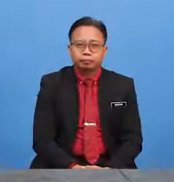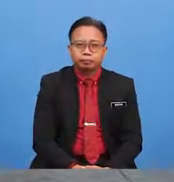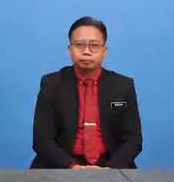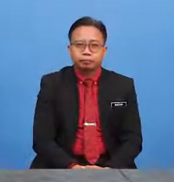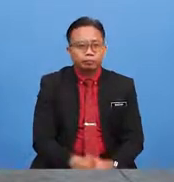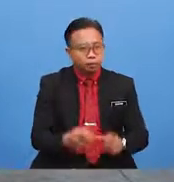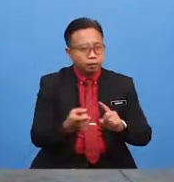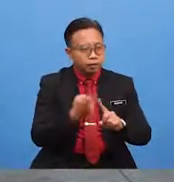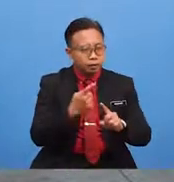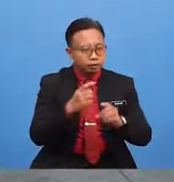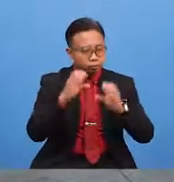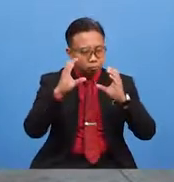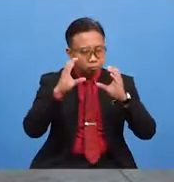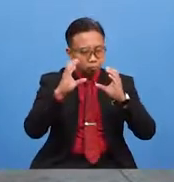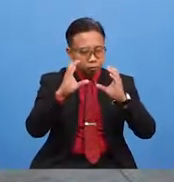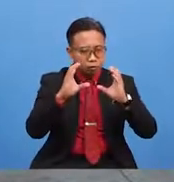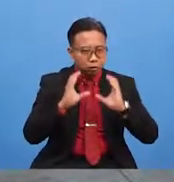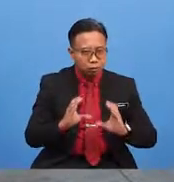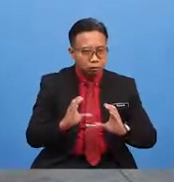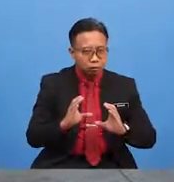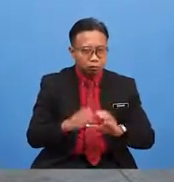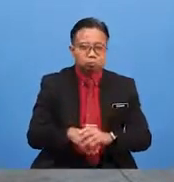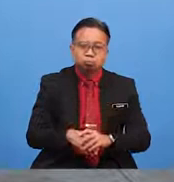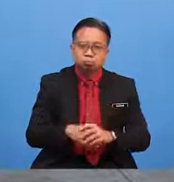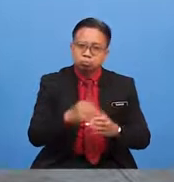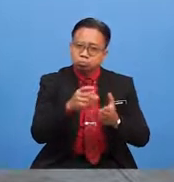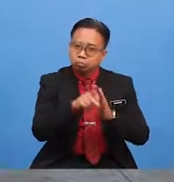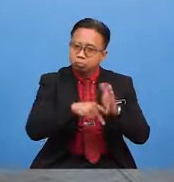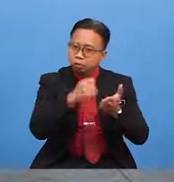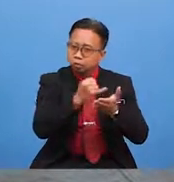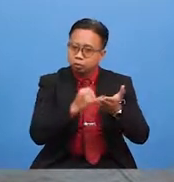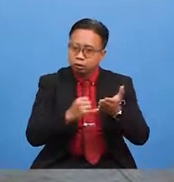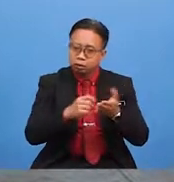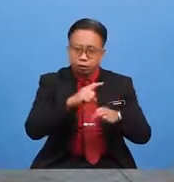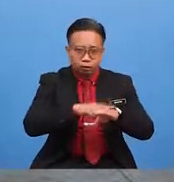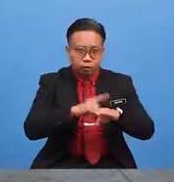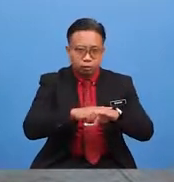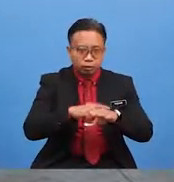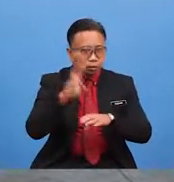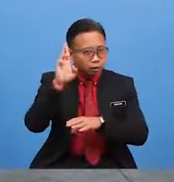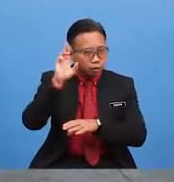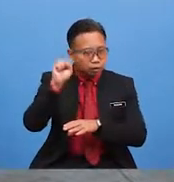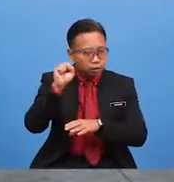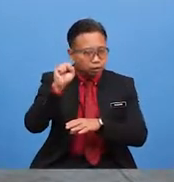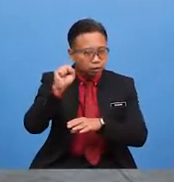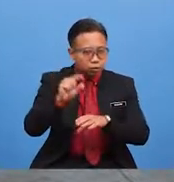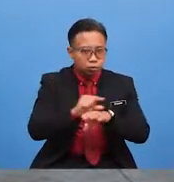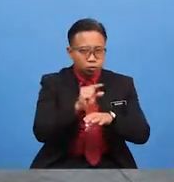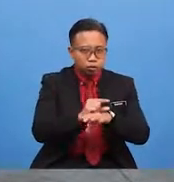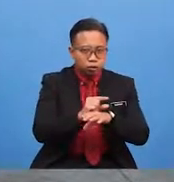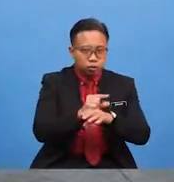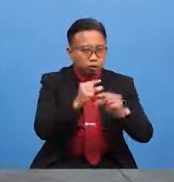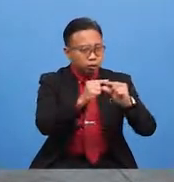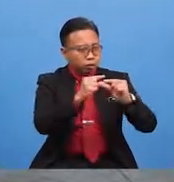Manakala dari segi teknik pula, pelukis pada zaman Renaissance menggunakan teknik seperti